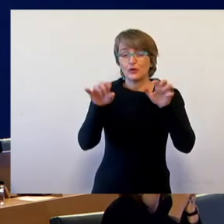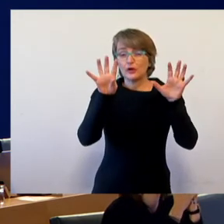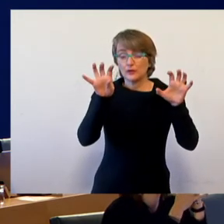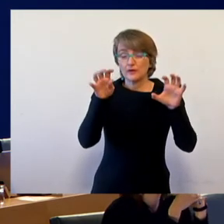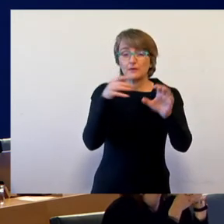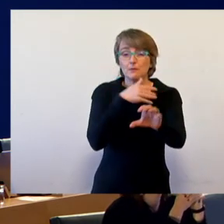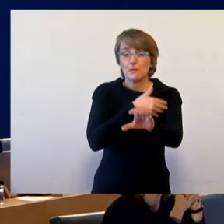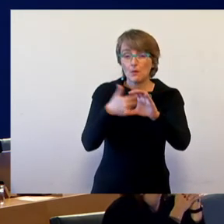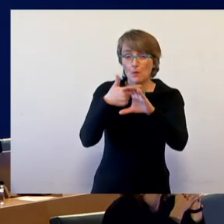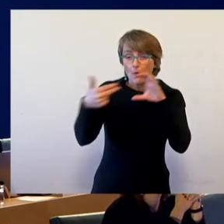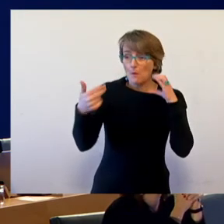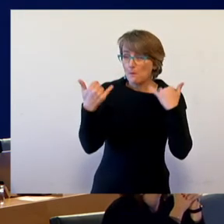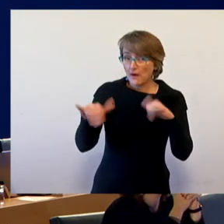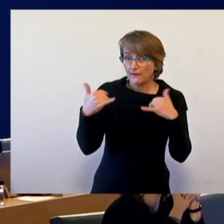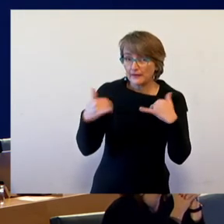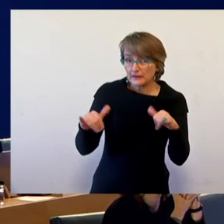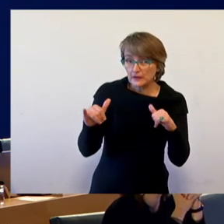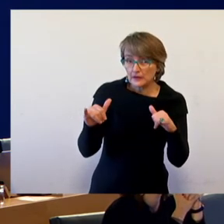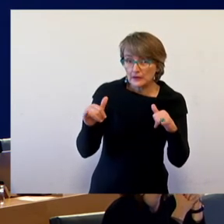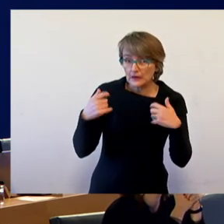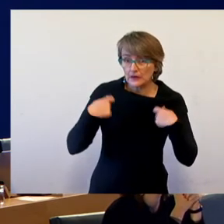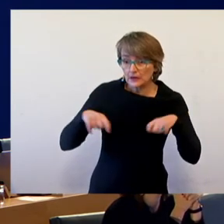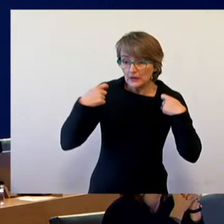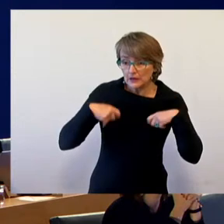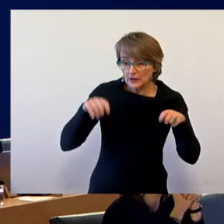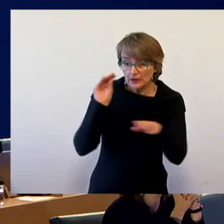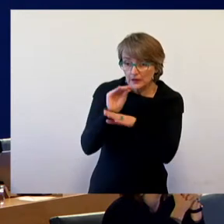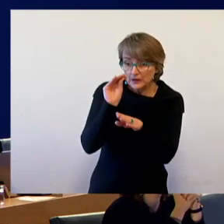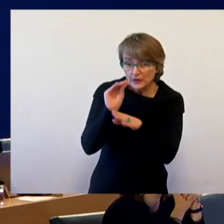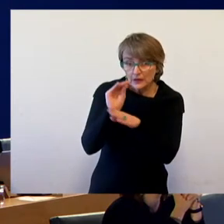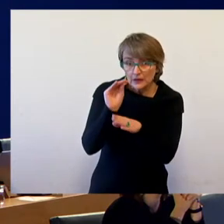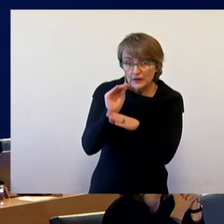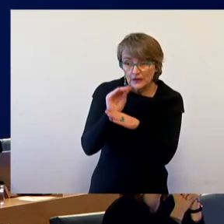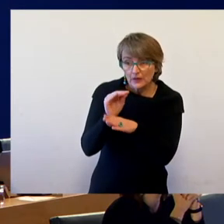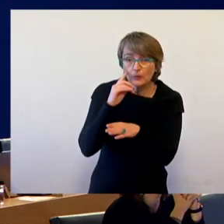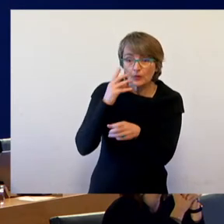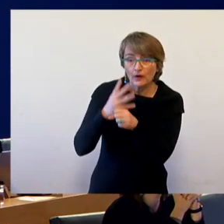investir, milliards d'euros à investir dans les 4 ans.